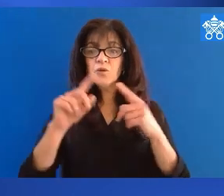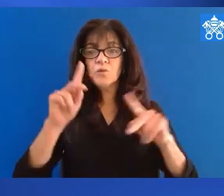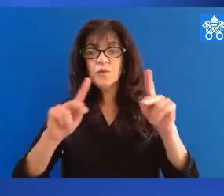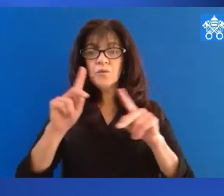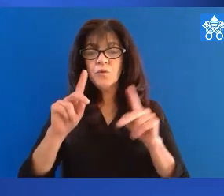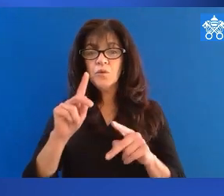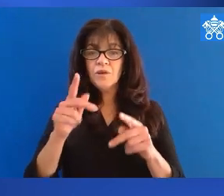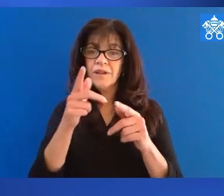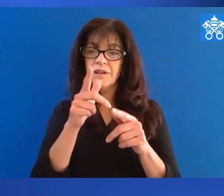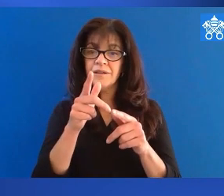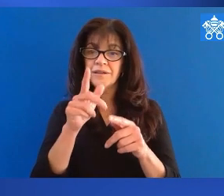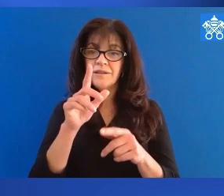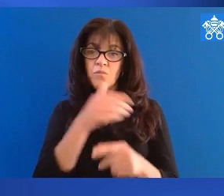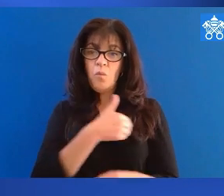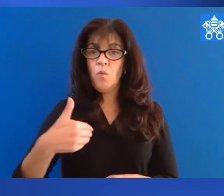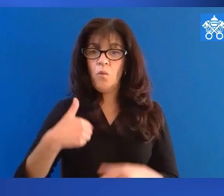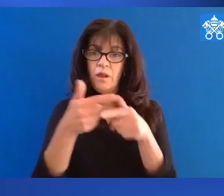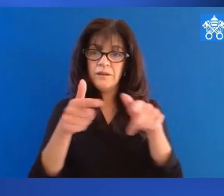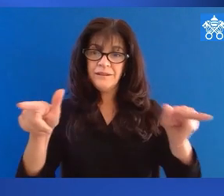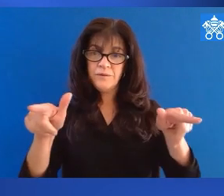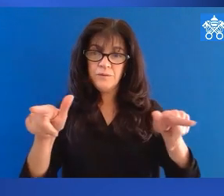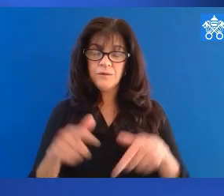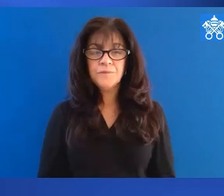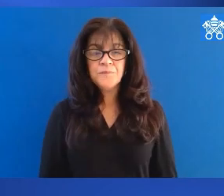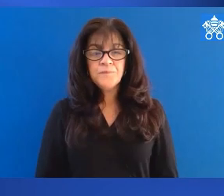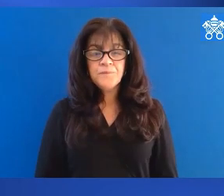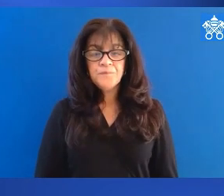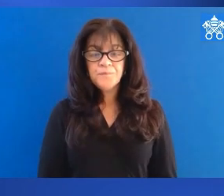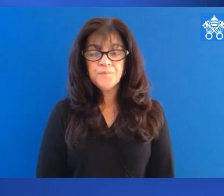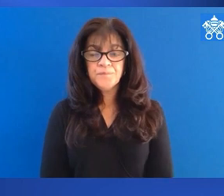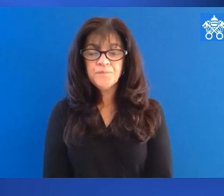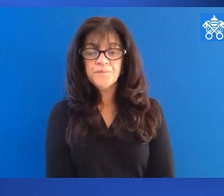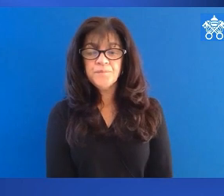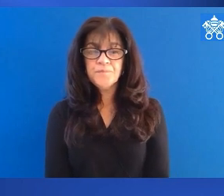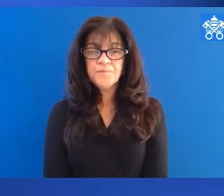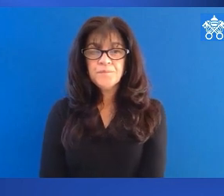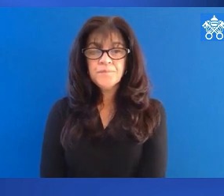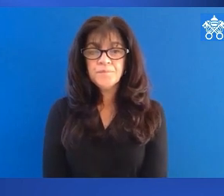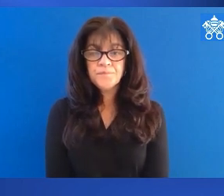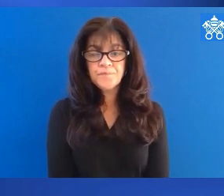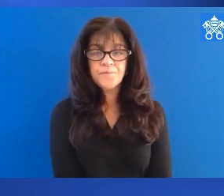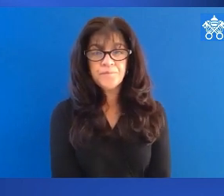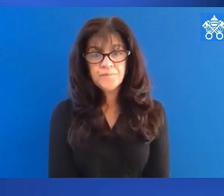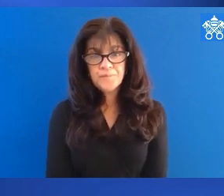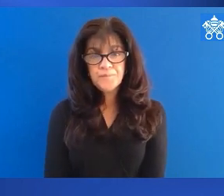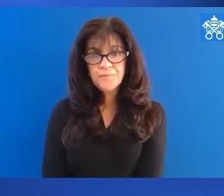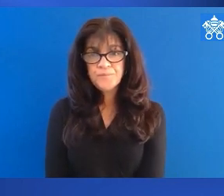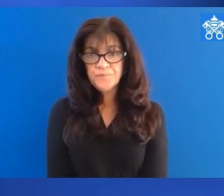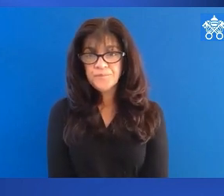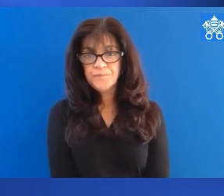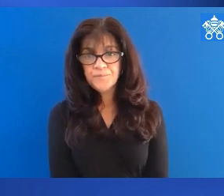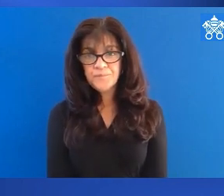cordialmente tutti Polacchi. Vi sono grato perché in questi giorni vi siete uniti con i cristiani perseguitati nel